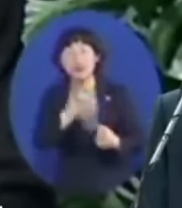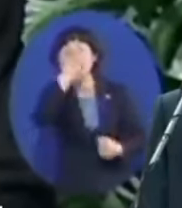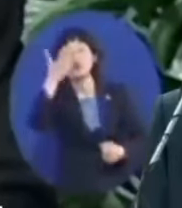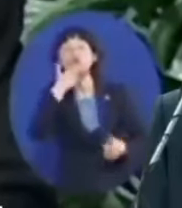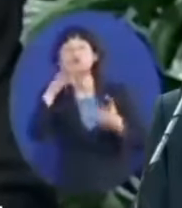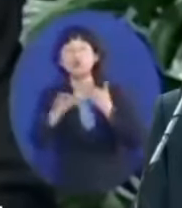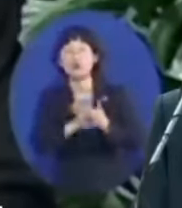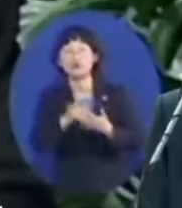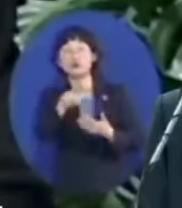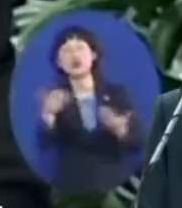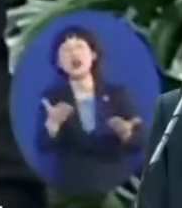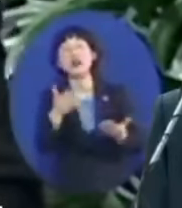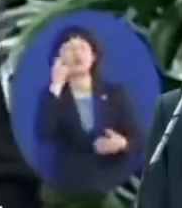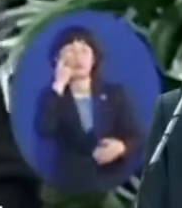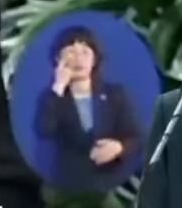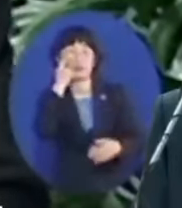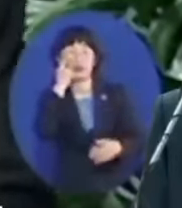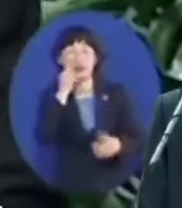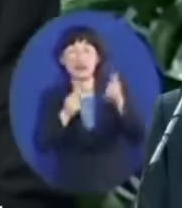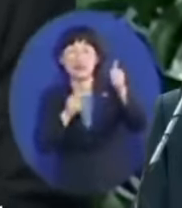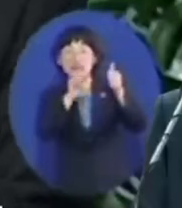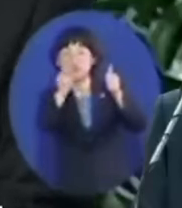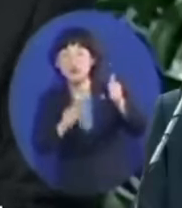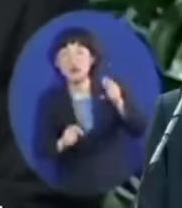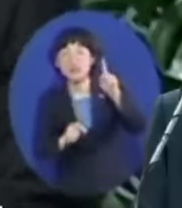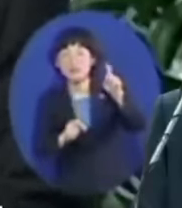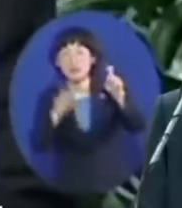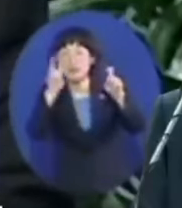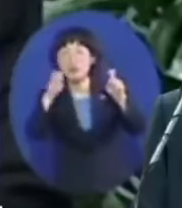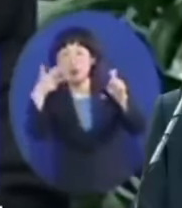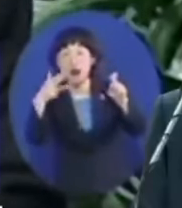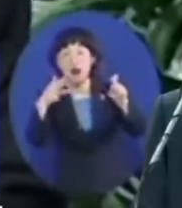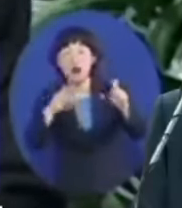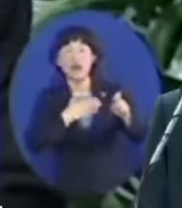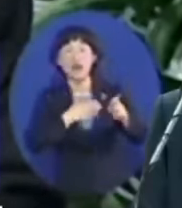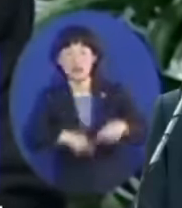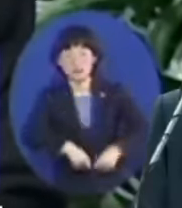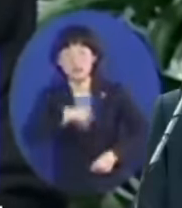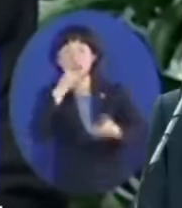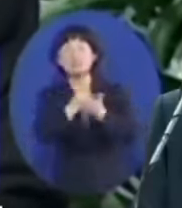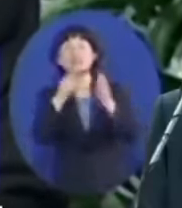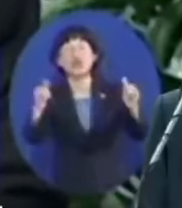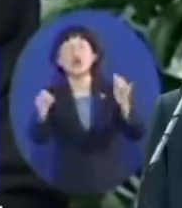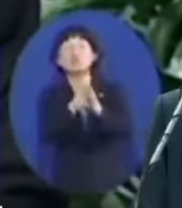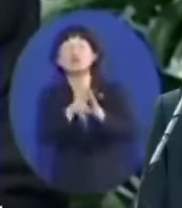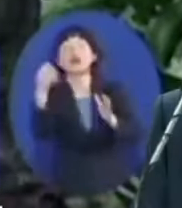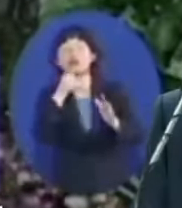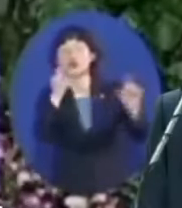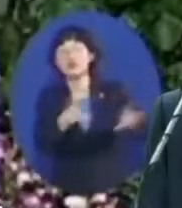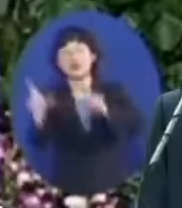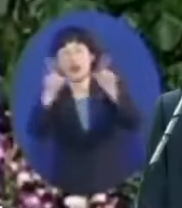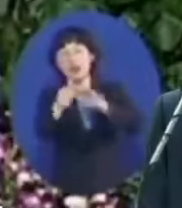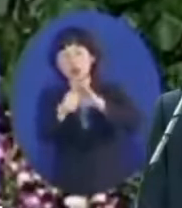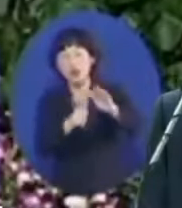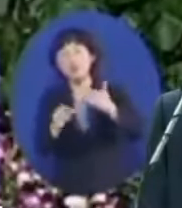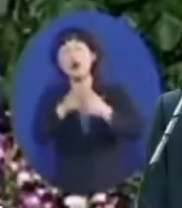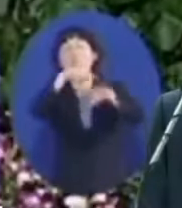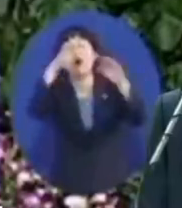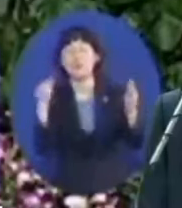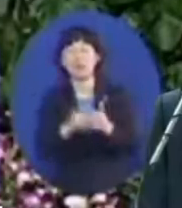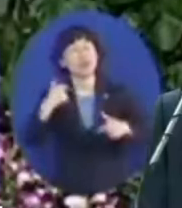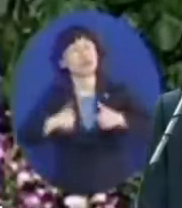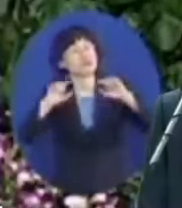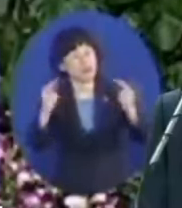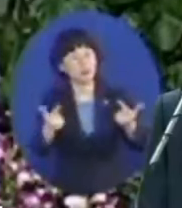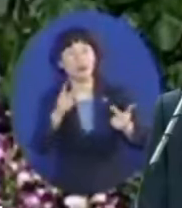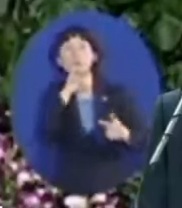없으면 그런 일을 못합니다. 히브리서 10장 38절에 나의 의인은 믿음으로 말미암아 살리라 또한 뒤로 물러가면 내 마음이 그를 기뻐하지